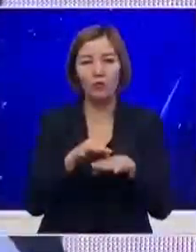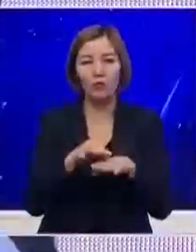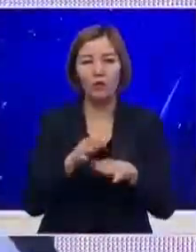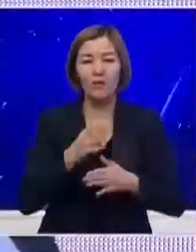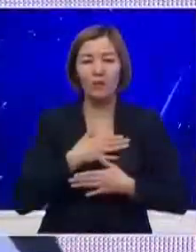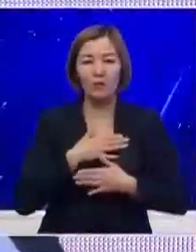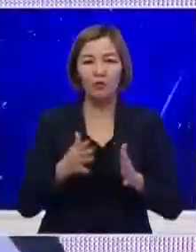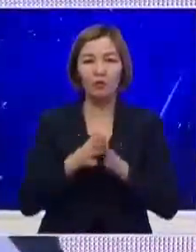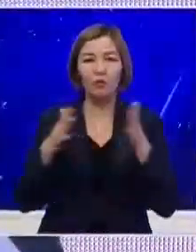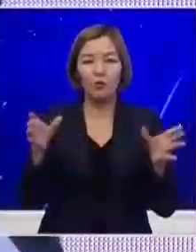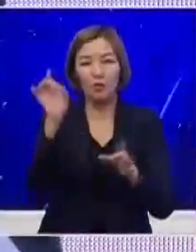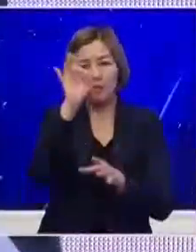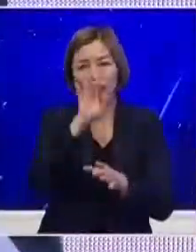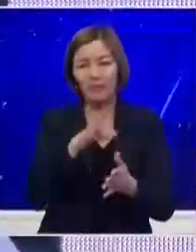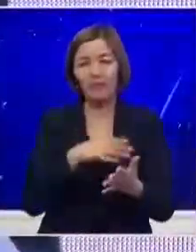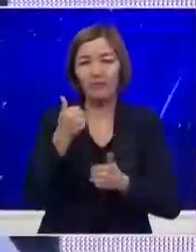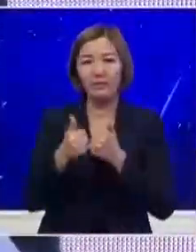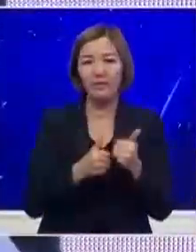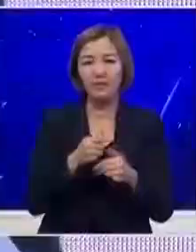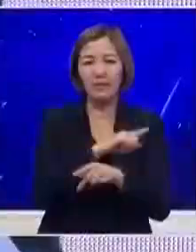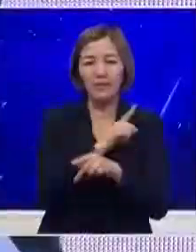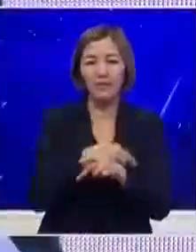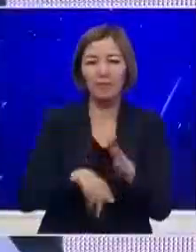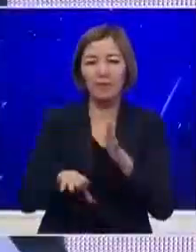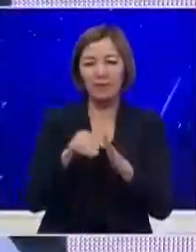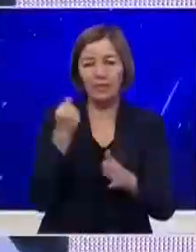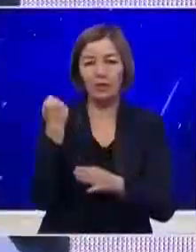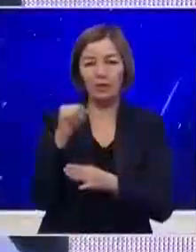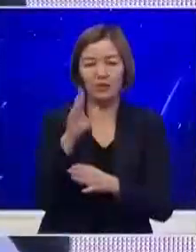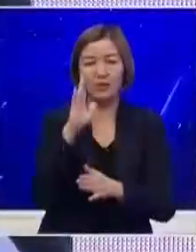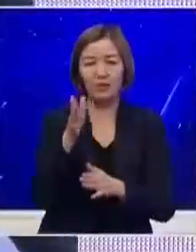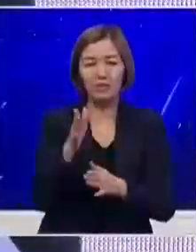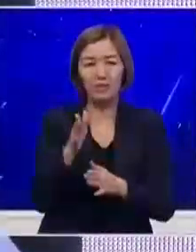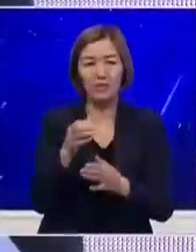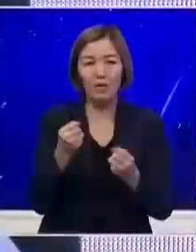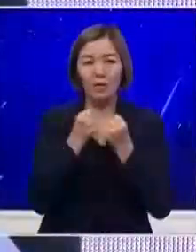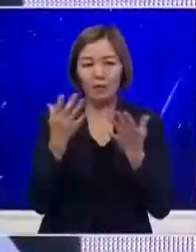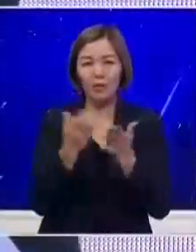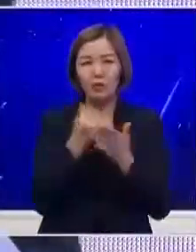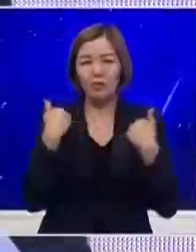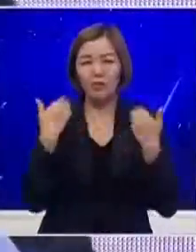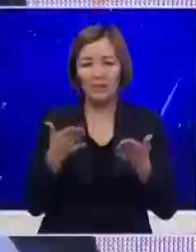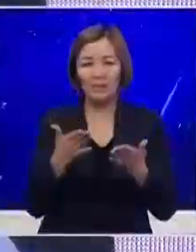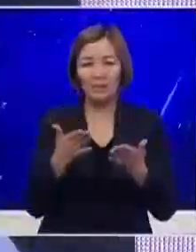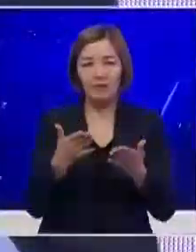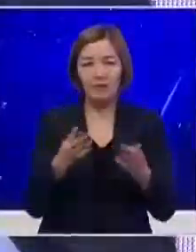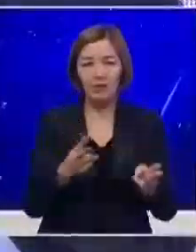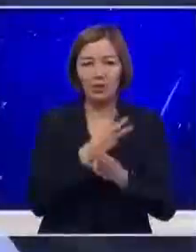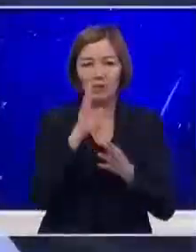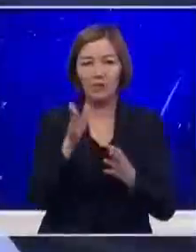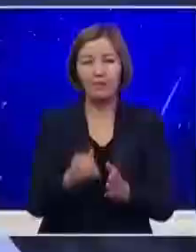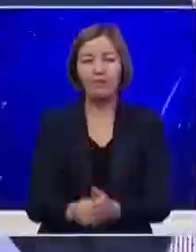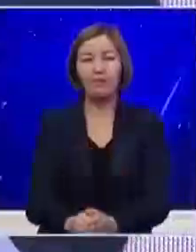үшін үлкен мәртебе. Сайыстан нағыз мықтылар жеңіске жетсін. Спортшыларға сәттілік пен жігер тілеймін.